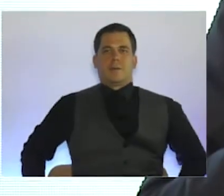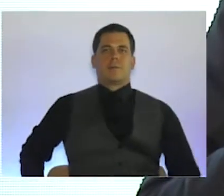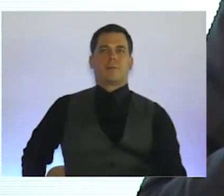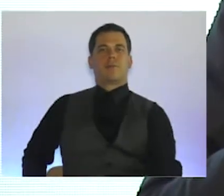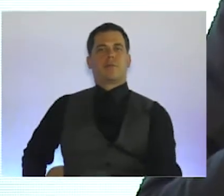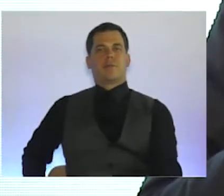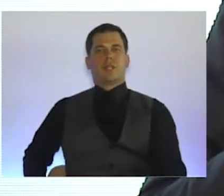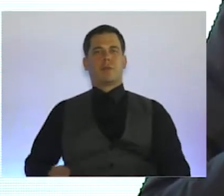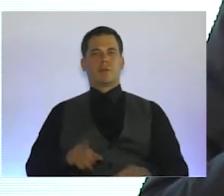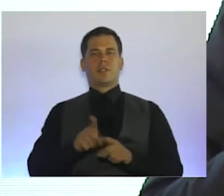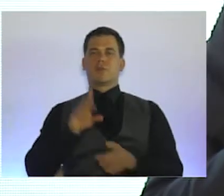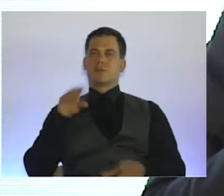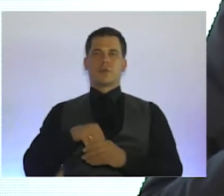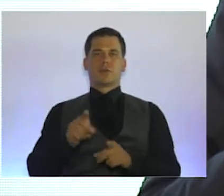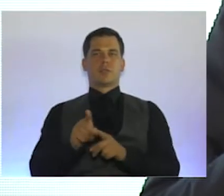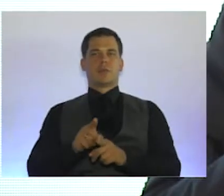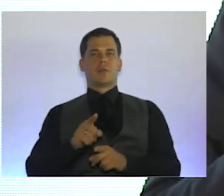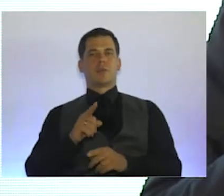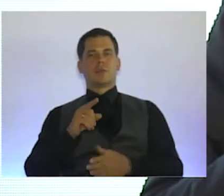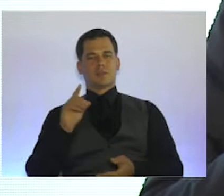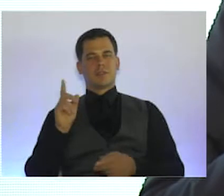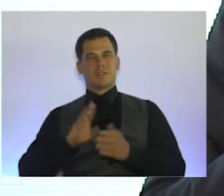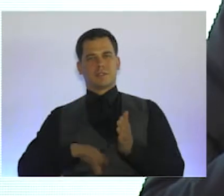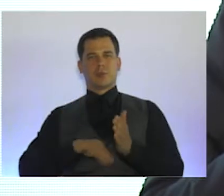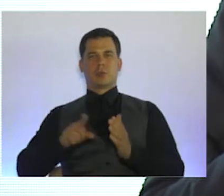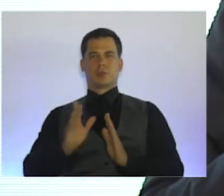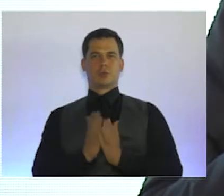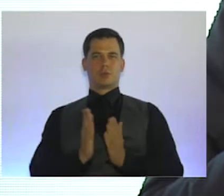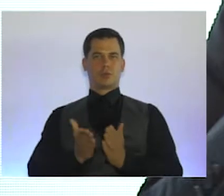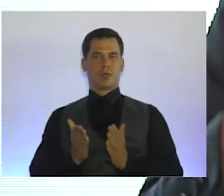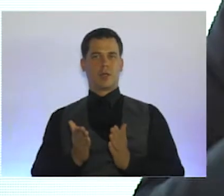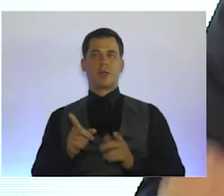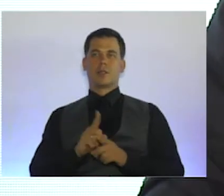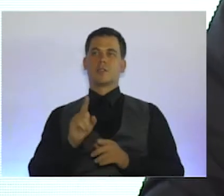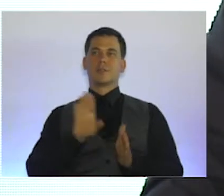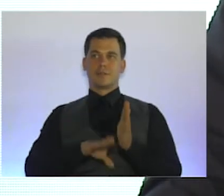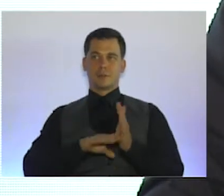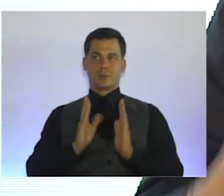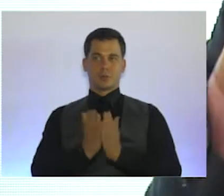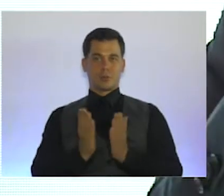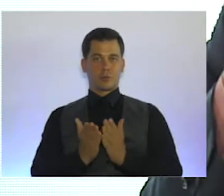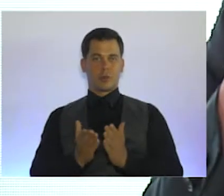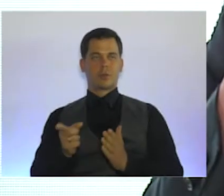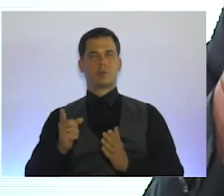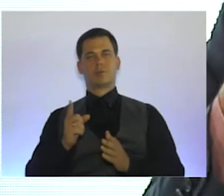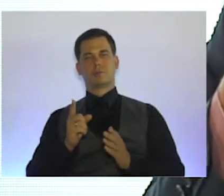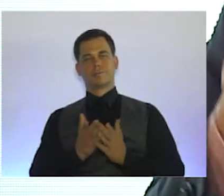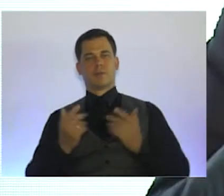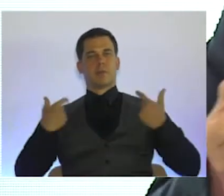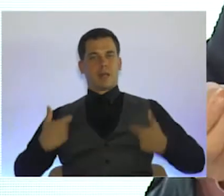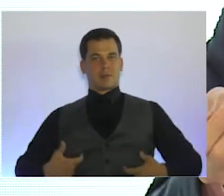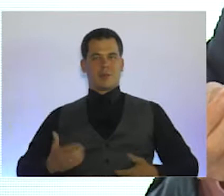sam materiał do pracy, jakimi są tradycyjne podręczniki drukowane. Więc ten tradycyjny model książki, którą się dźwiga w plecaku, jest